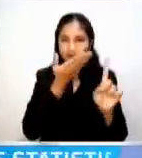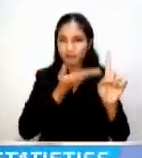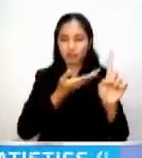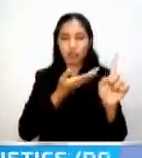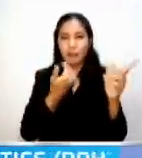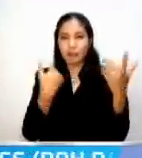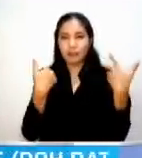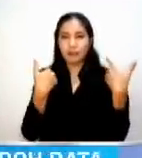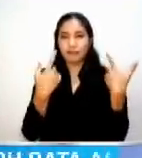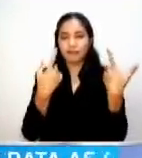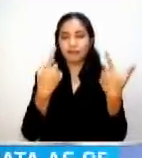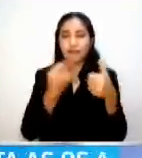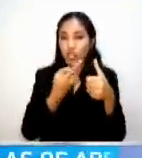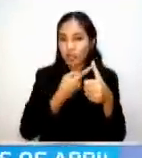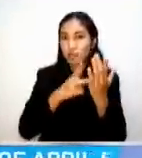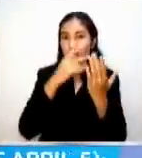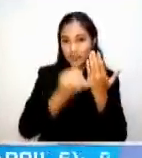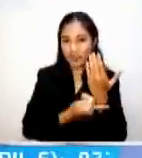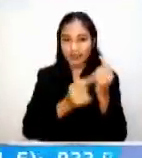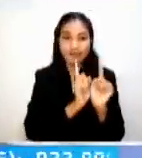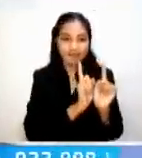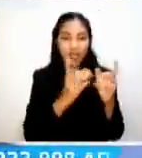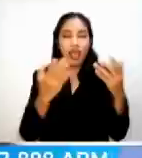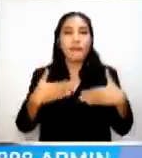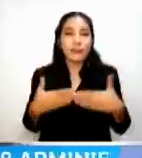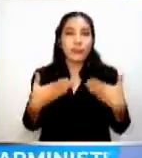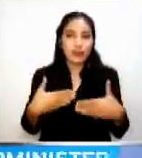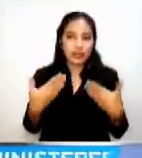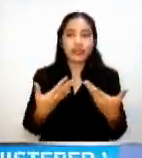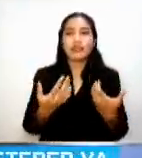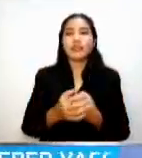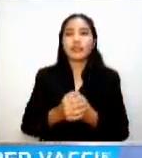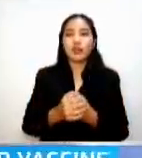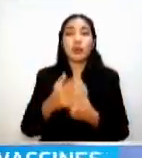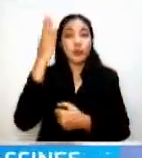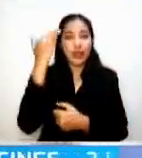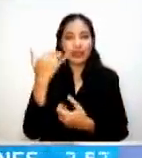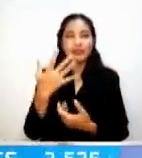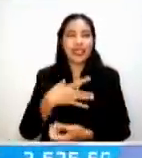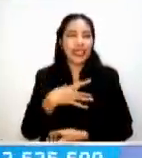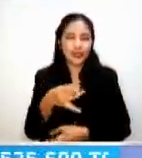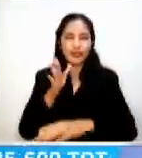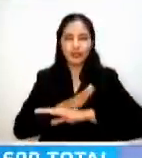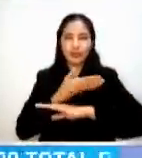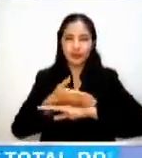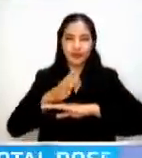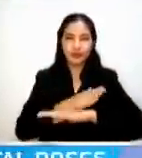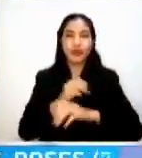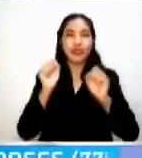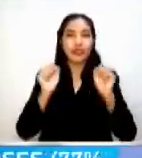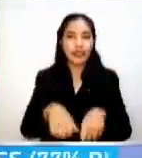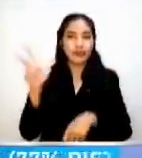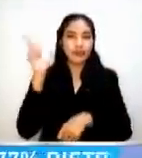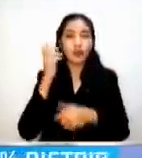serye. Pareho silang happy and thankful sa opportunity dahil hilig din nila ang music. Mapapakinggan na ang single sa Spotify, Apple